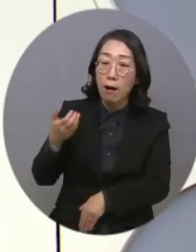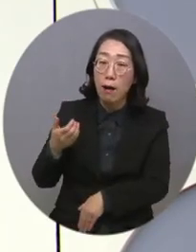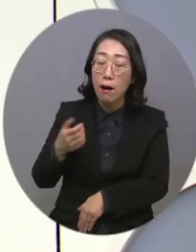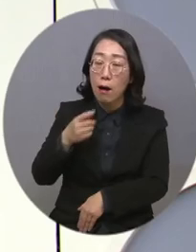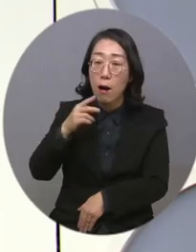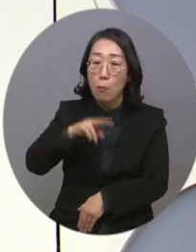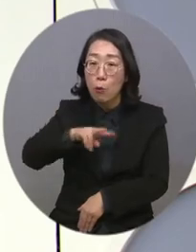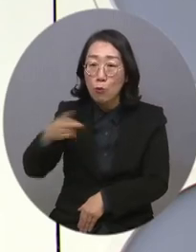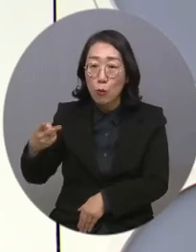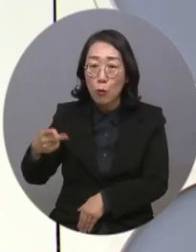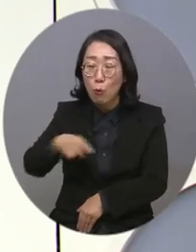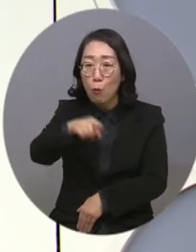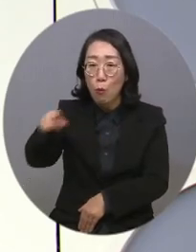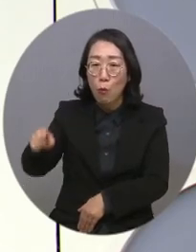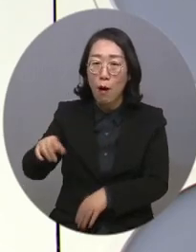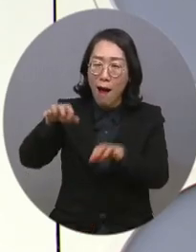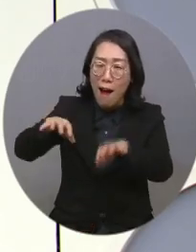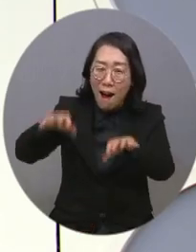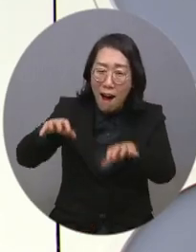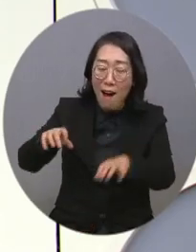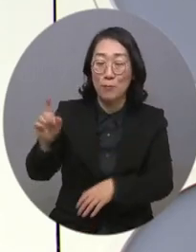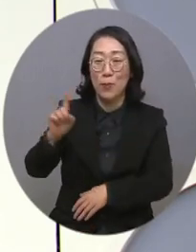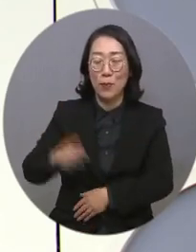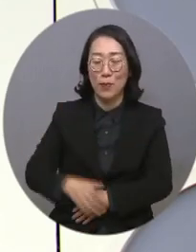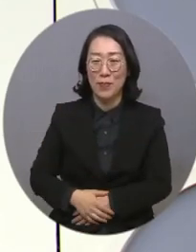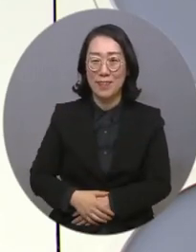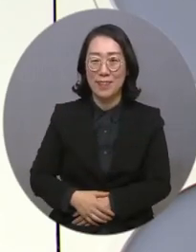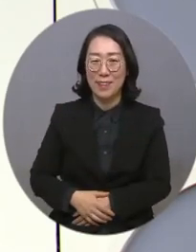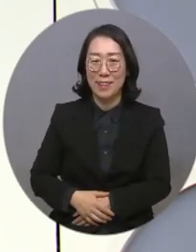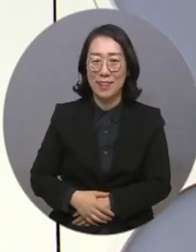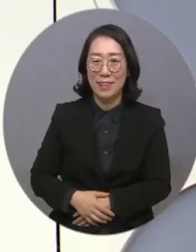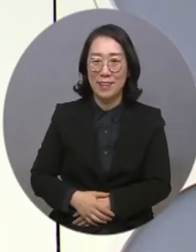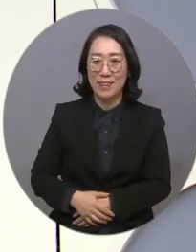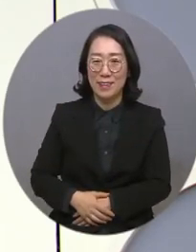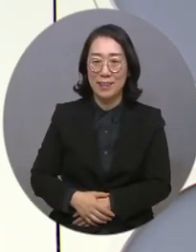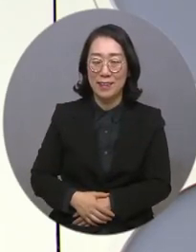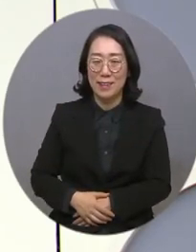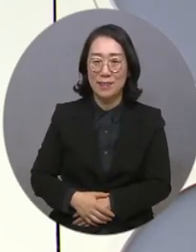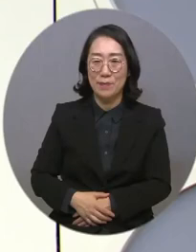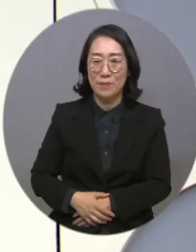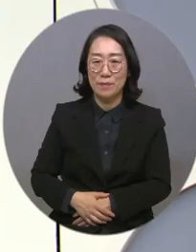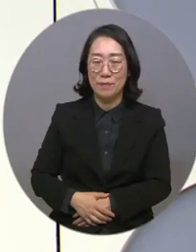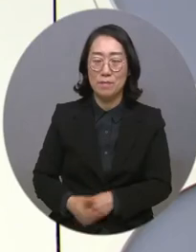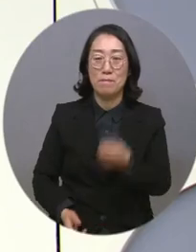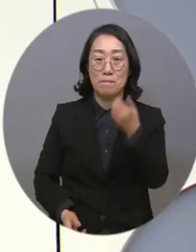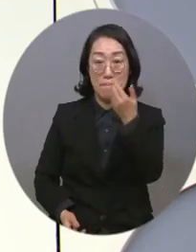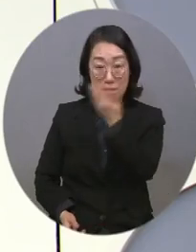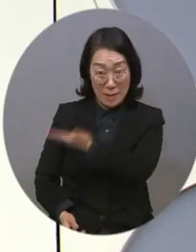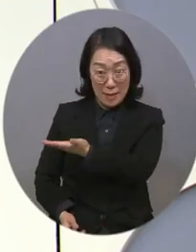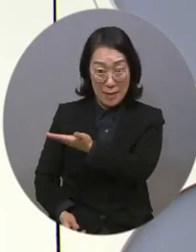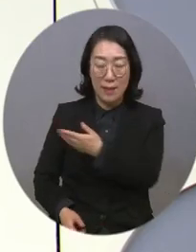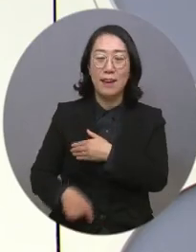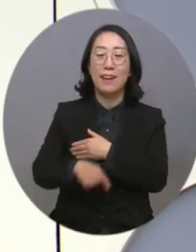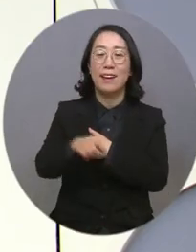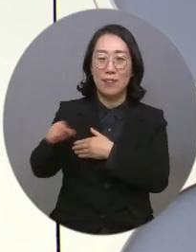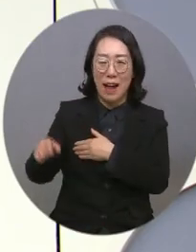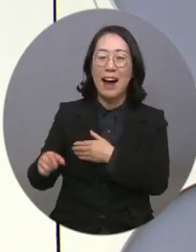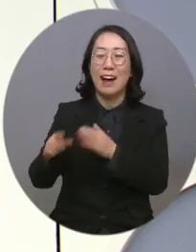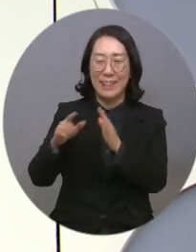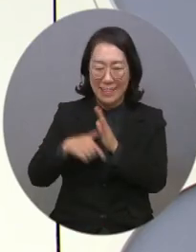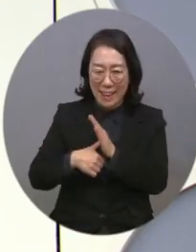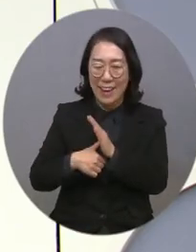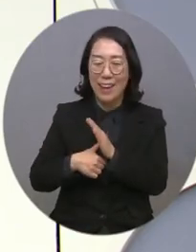어떻게 번역했길래 발음이 좋았냐고 이렇게 좋았냐고 그런 얘기를 박수름 학장님이 외대 그에서